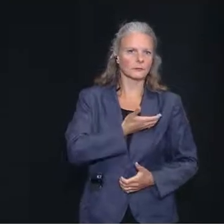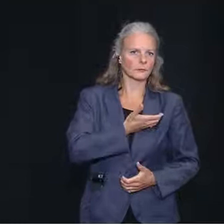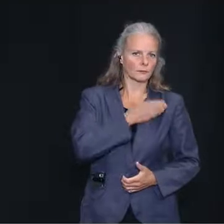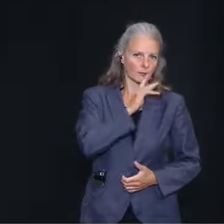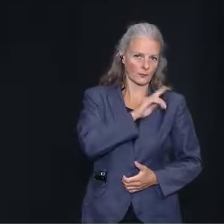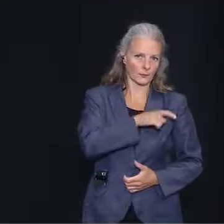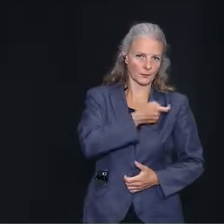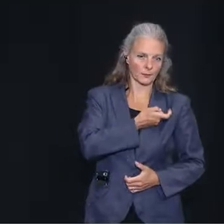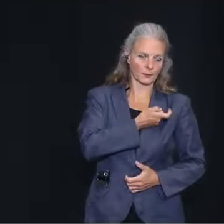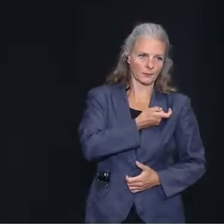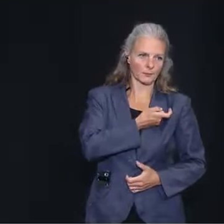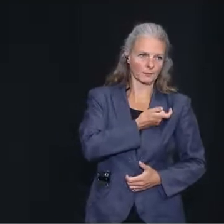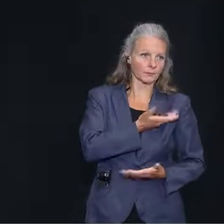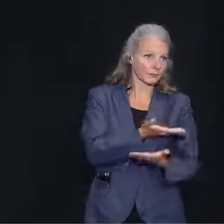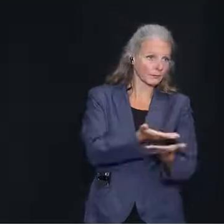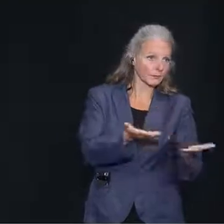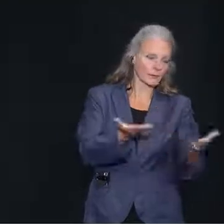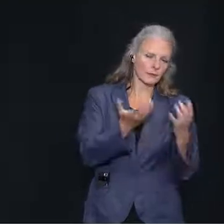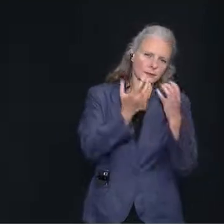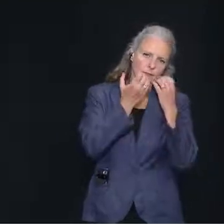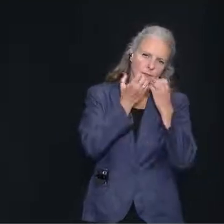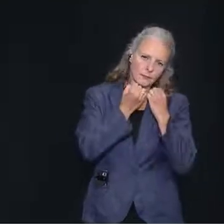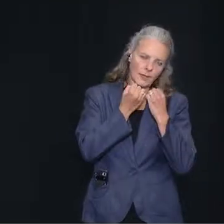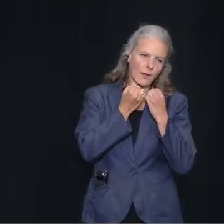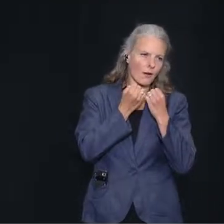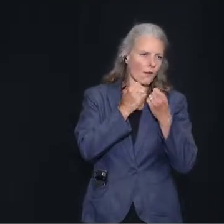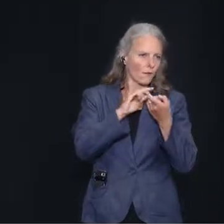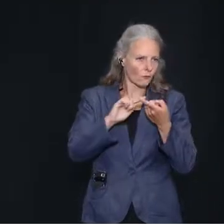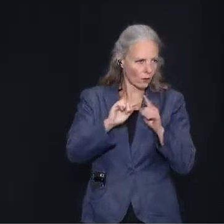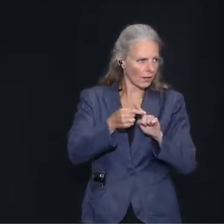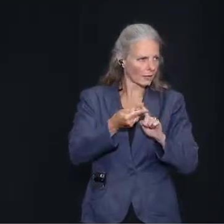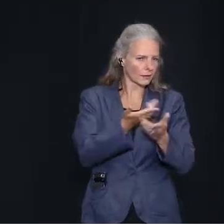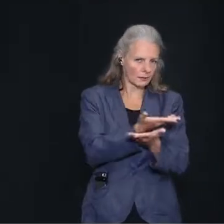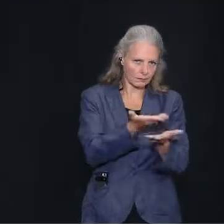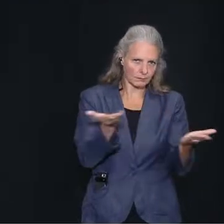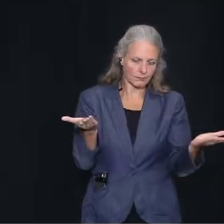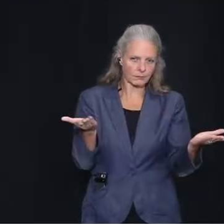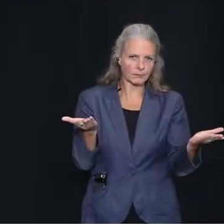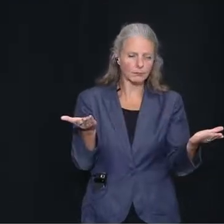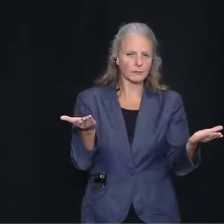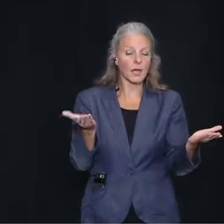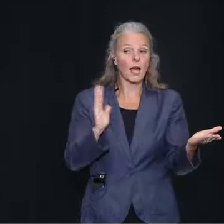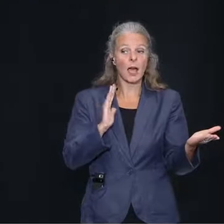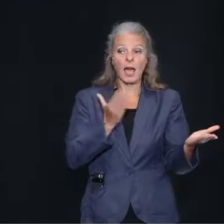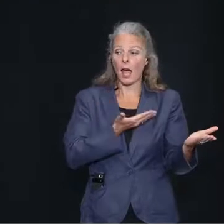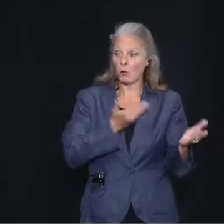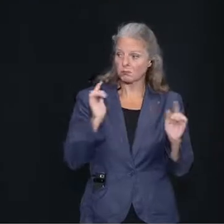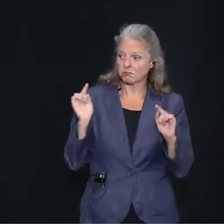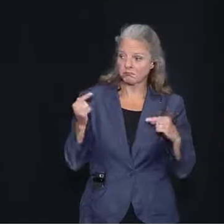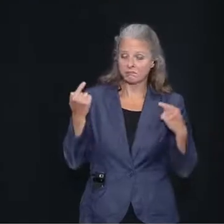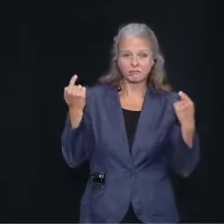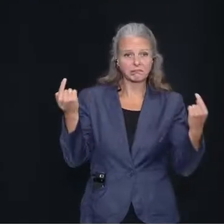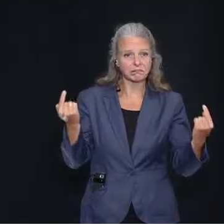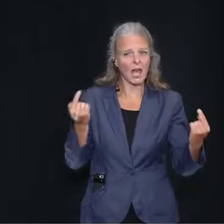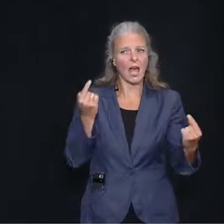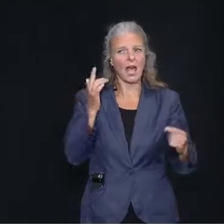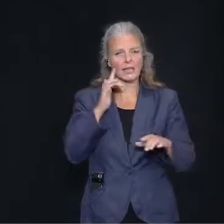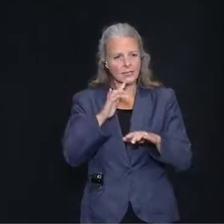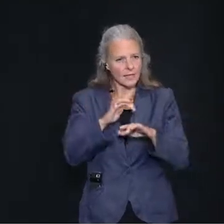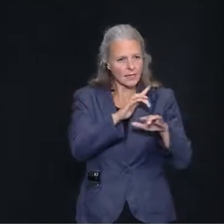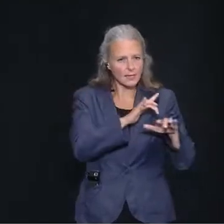Queridos amigos, Dear friends, I would like to entrust all that we have experienced in these